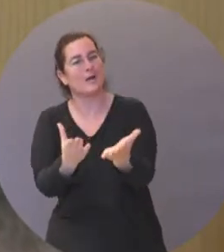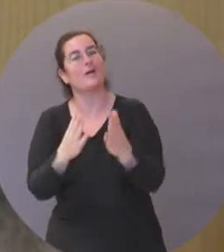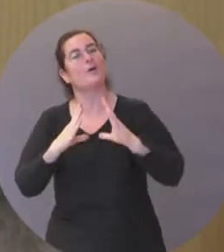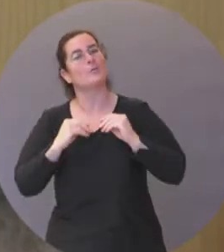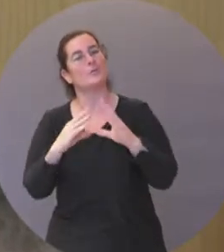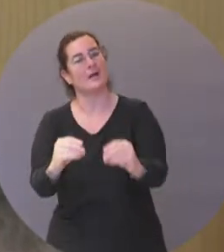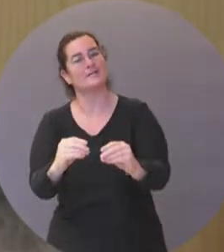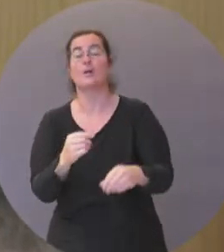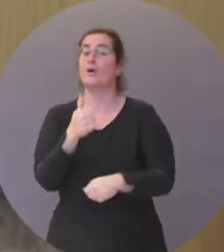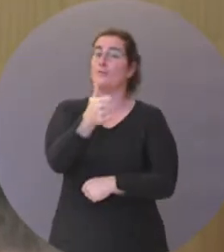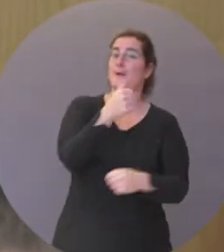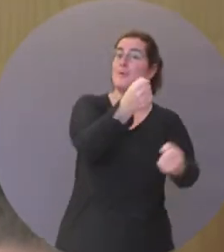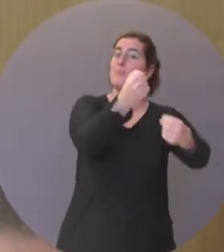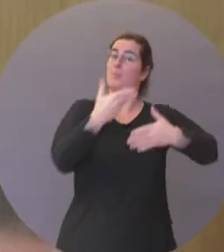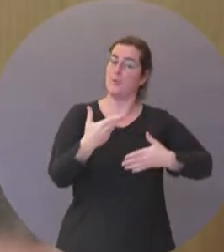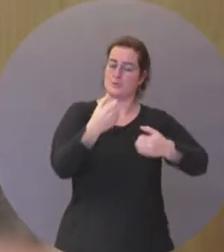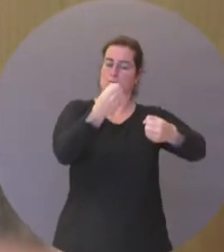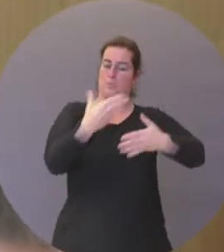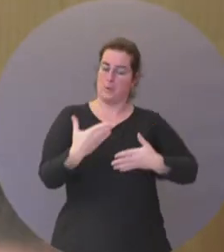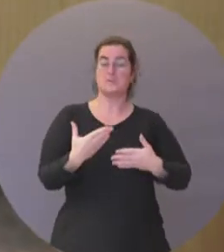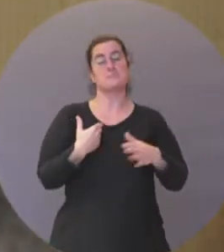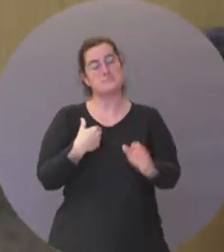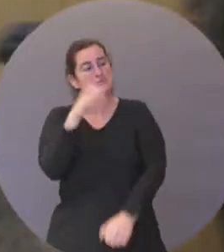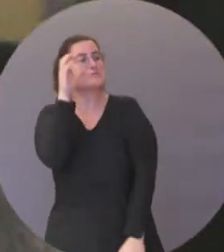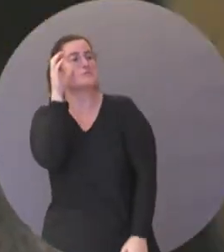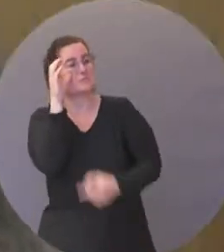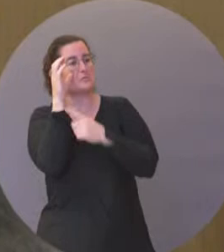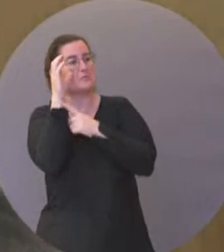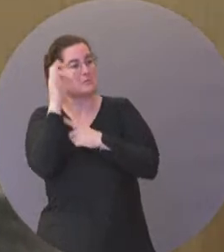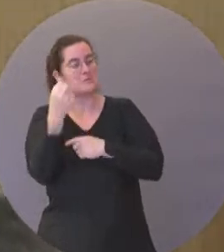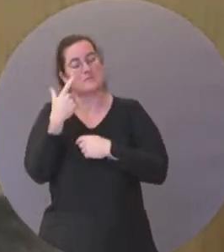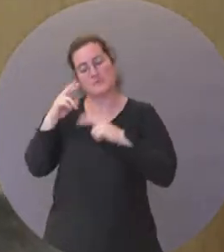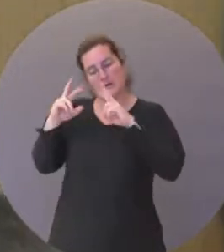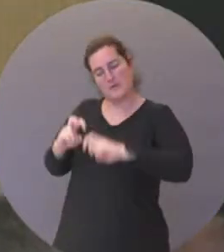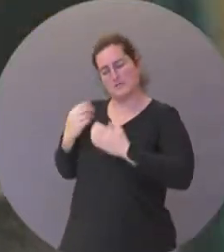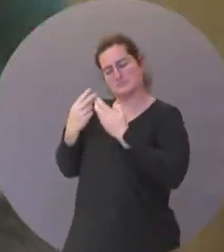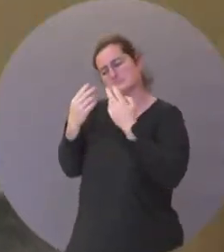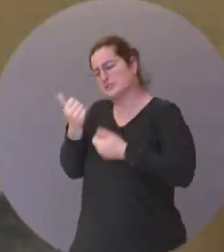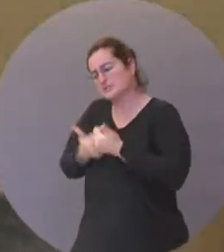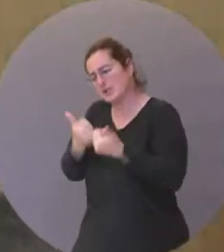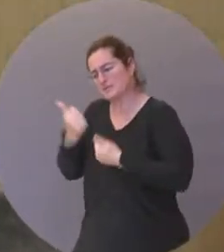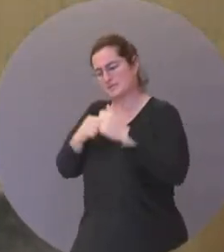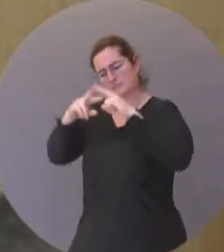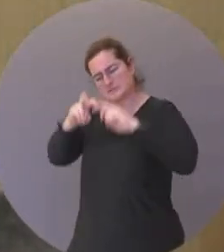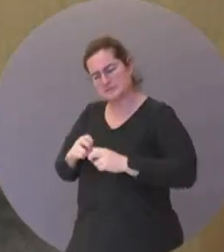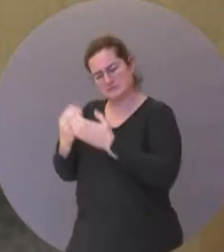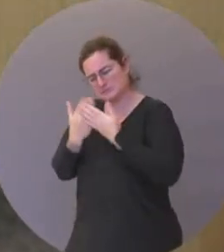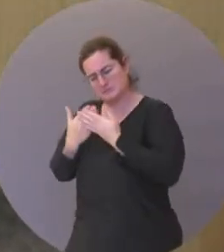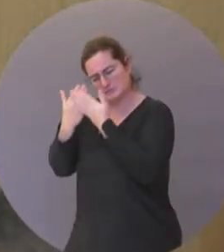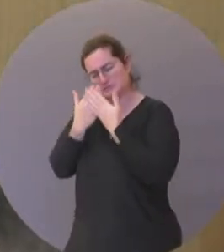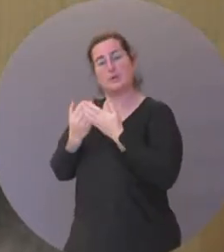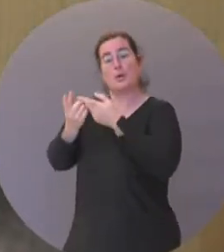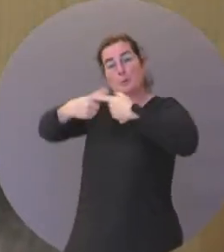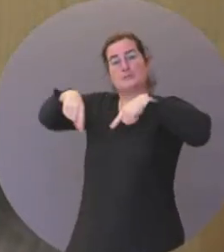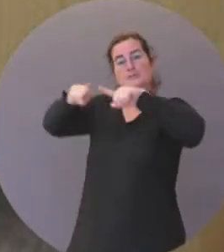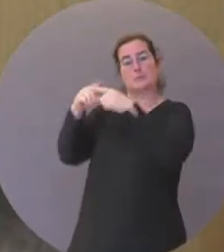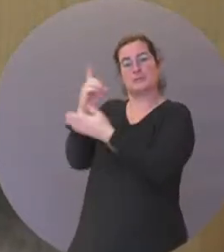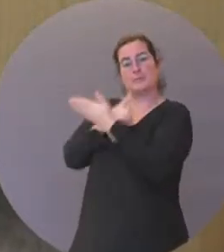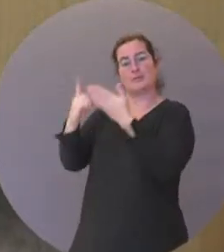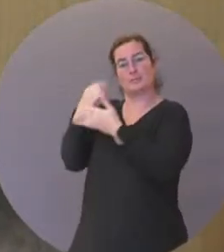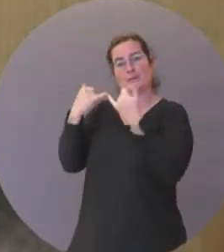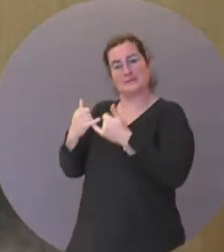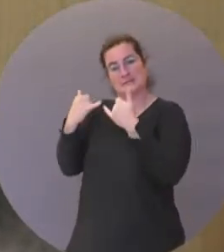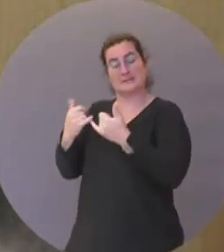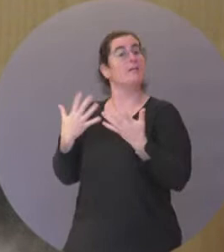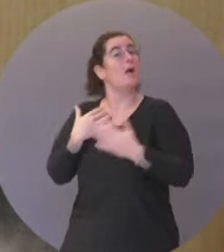nous prenons acte vos demandes et elles seront étudiées avec les services et dans le cadre des commissions du département avec plaisir